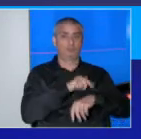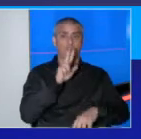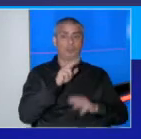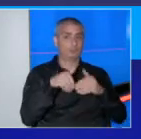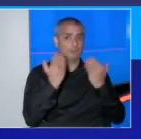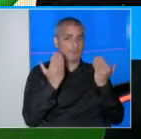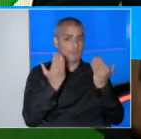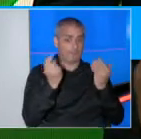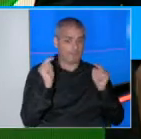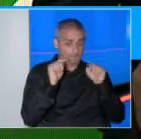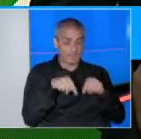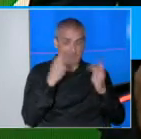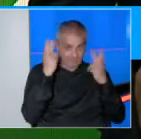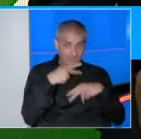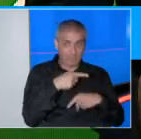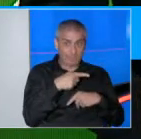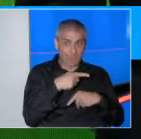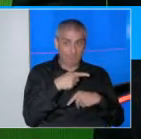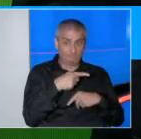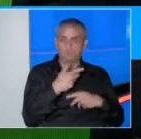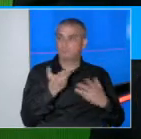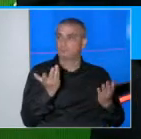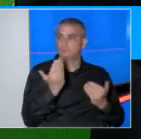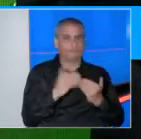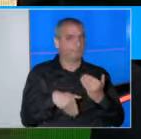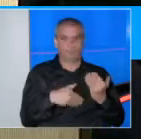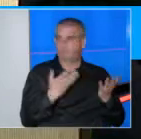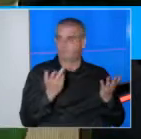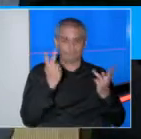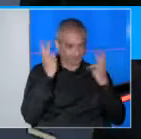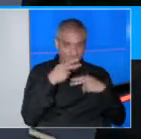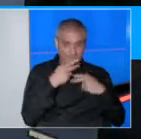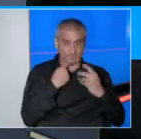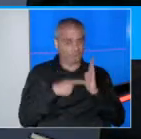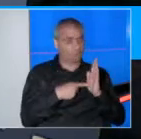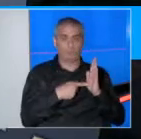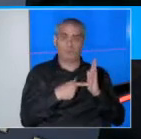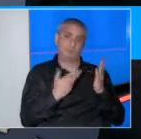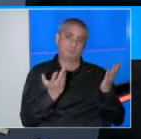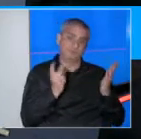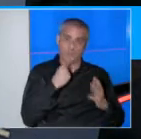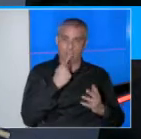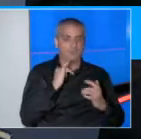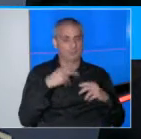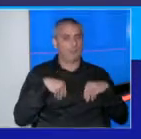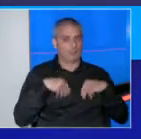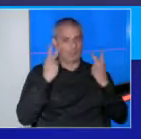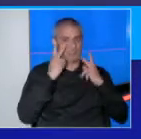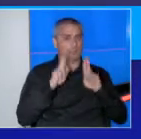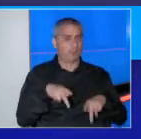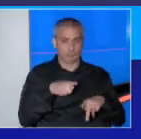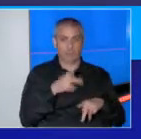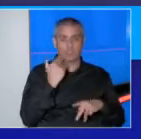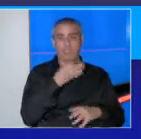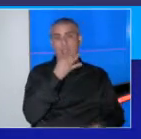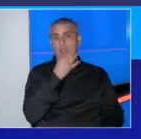בוקר, מגיעים להסכמות? תראה, בסוף, הסכמות פומביות, אני אפשר להגיד שיש הסכמות, יצא